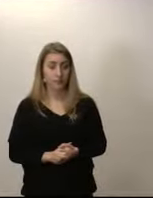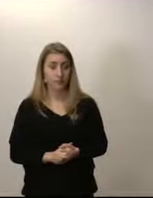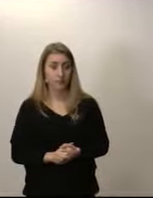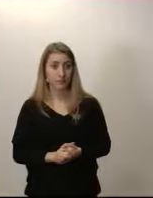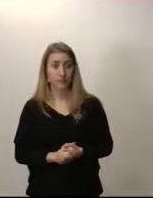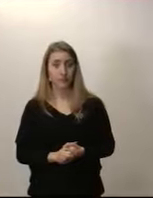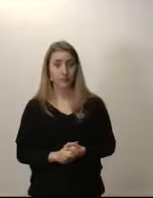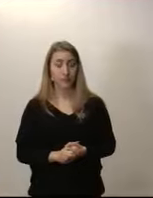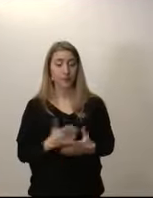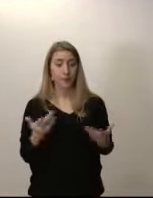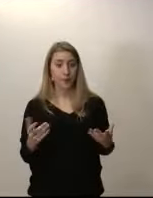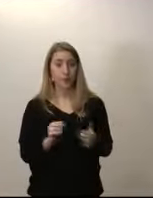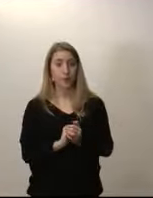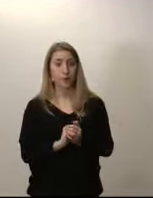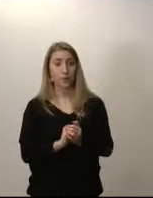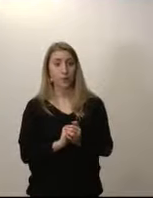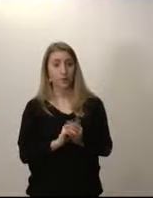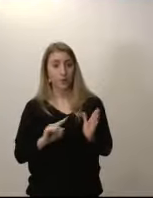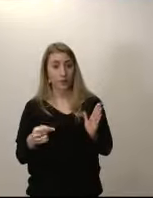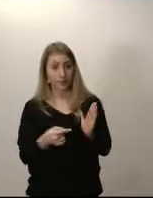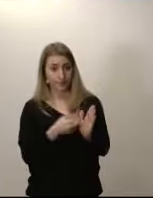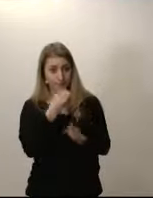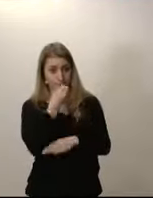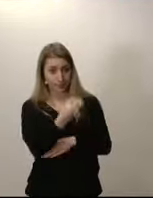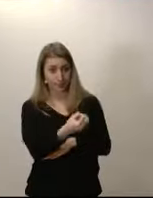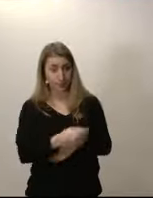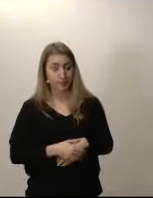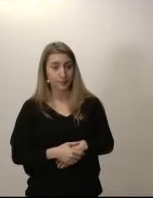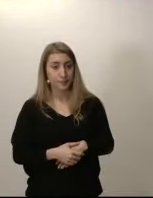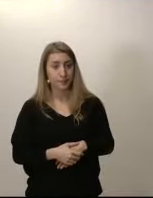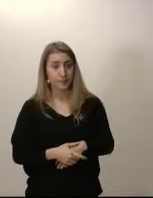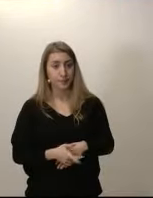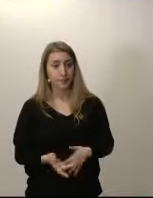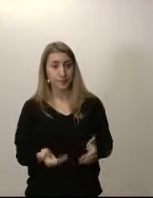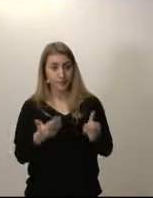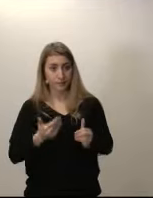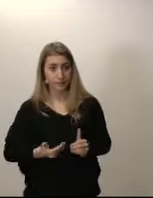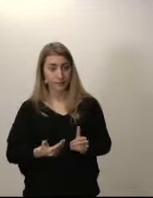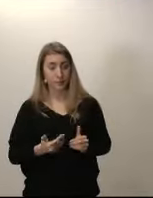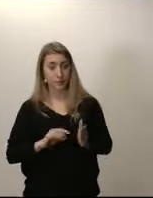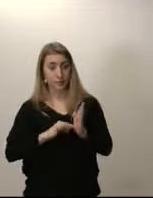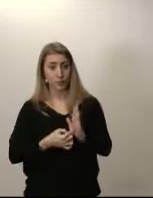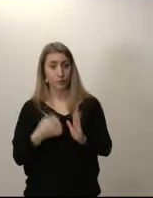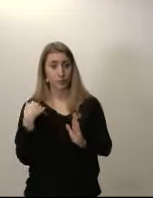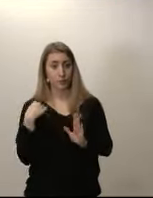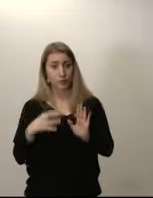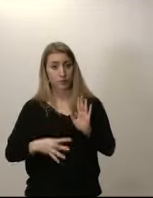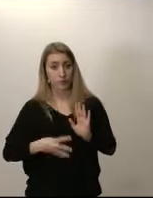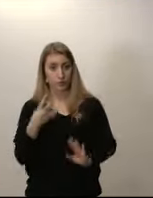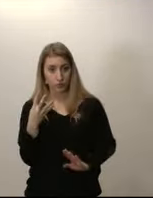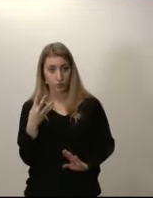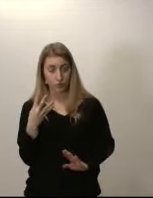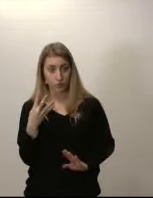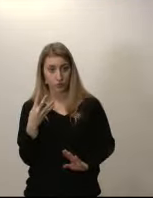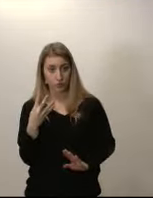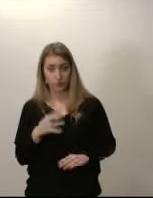non. Donc, affectation, donc point. On est au point 14. C'est que j'étais viré. Parce que comme il a sauté, on est au